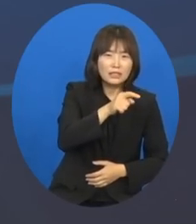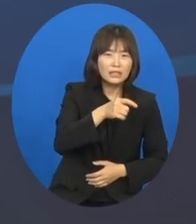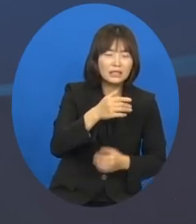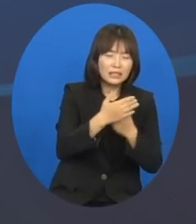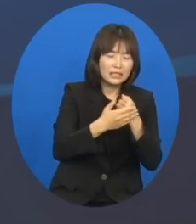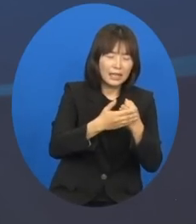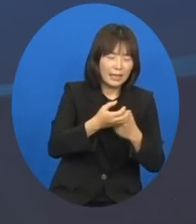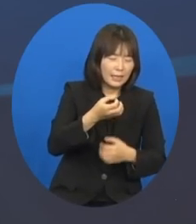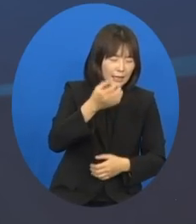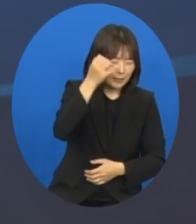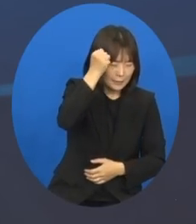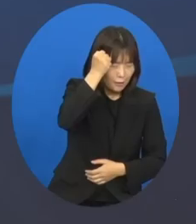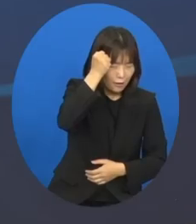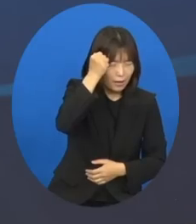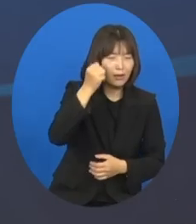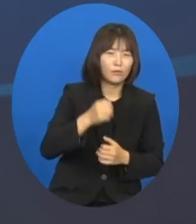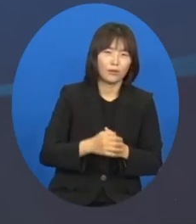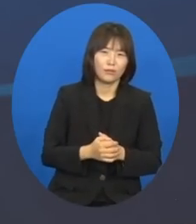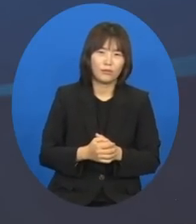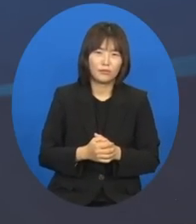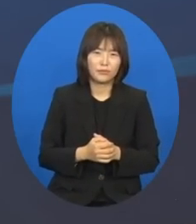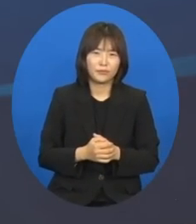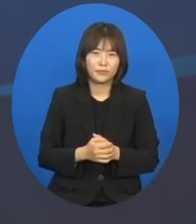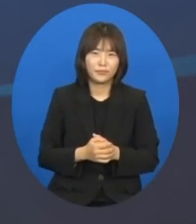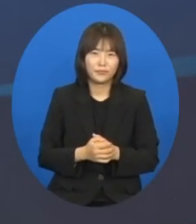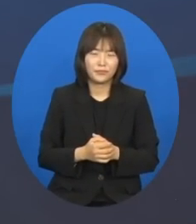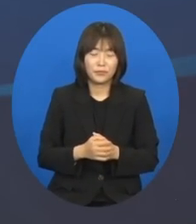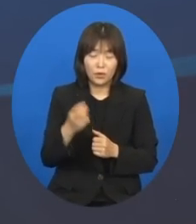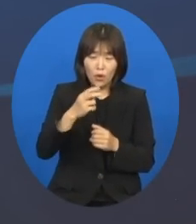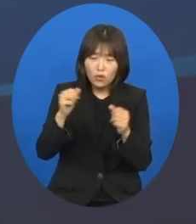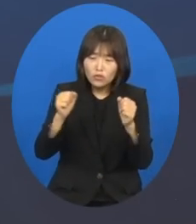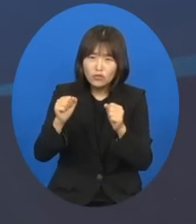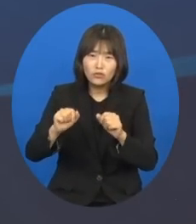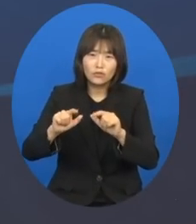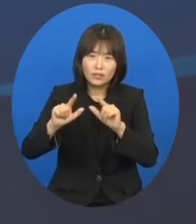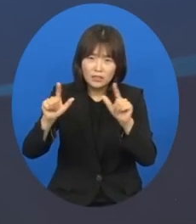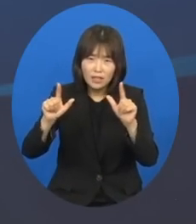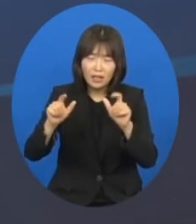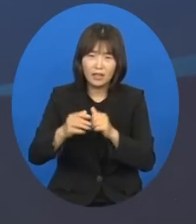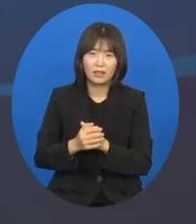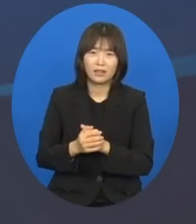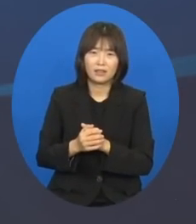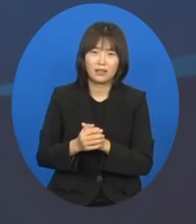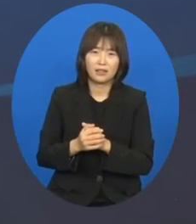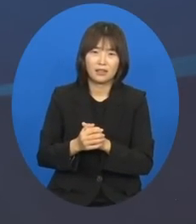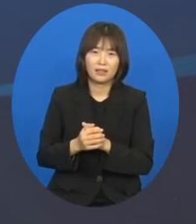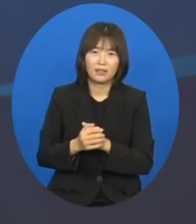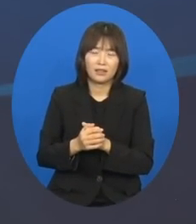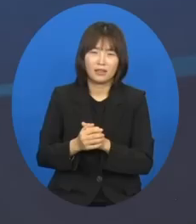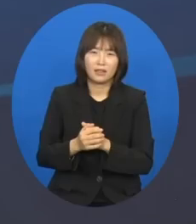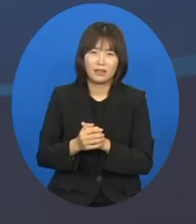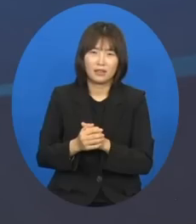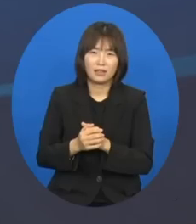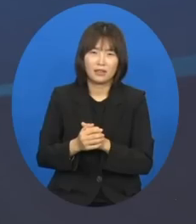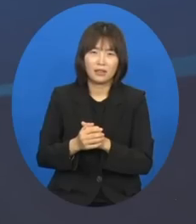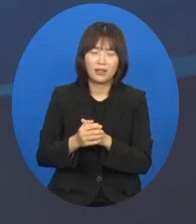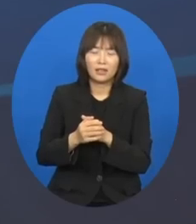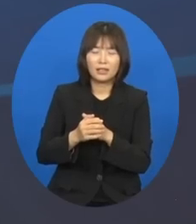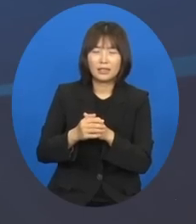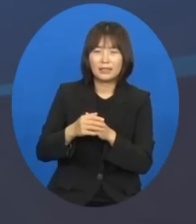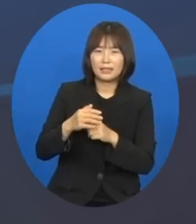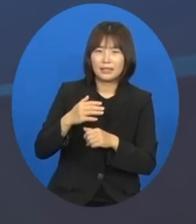은혜를 추운 겨울밤 연탄 한 장 값이 없을 때에 내 추위를 달래주었던 한자 뭐 이랬는지 몰라도 아니면